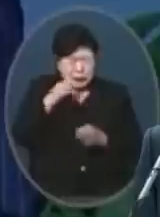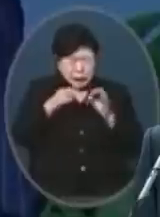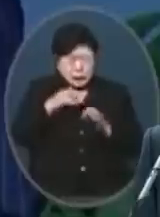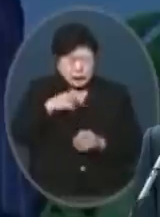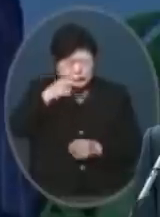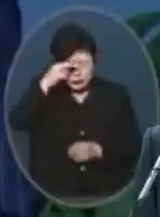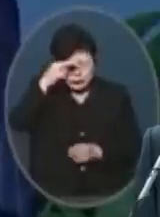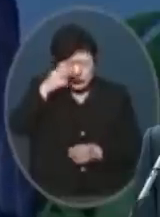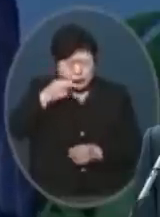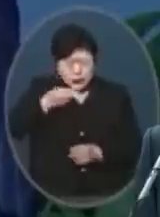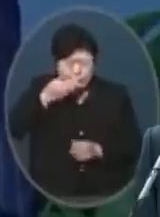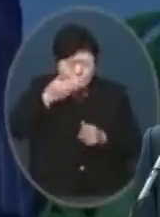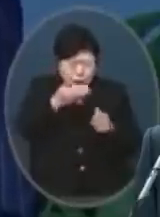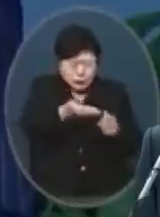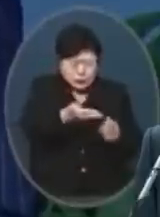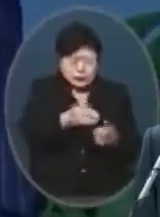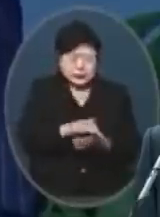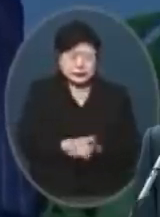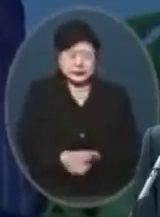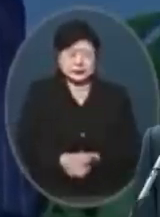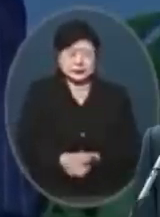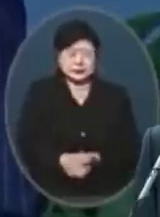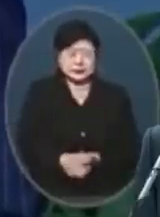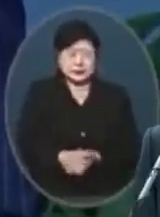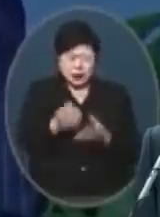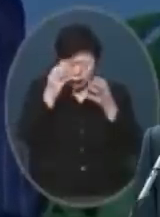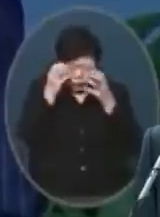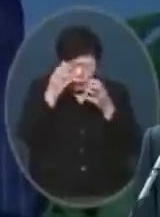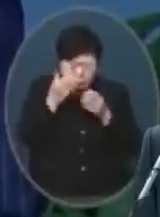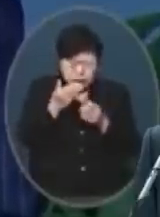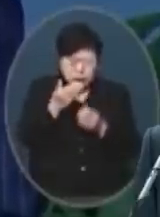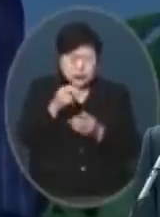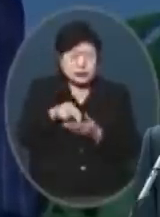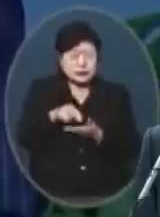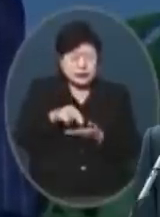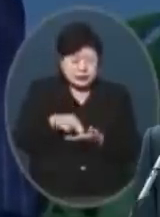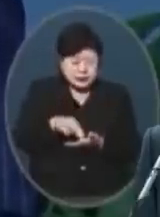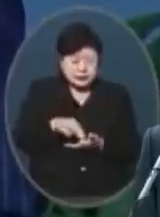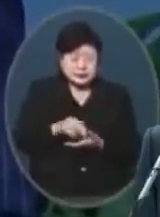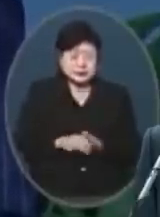포도주를 마시게 했던 것입니다. 이렇게 고통스러운 상태에서